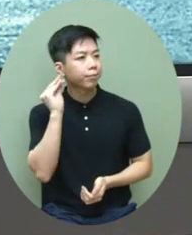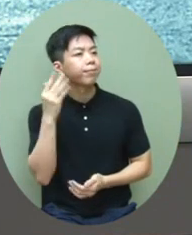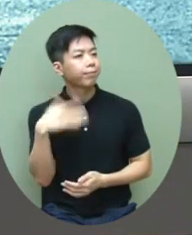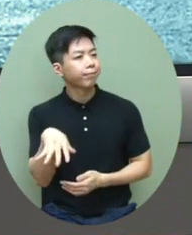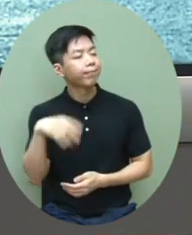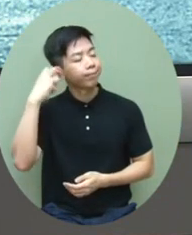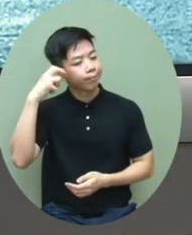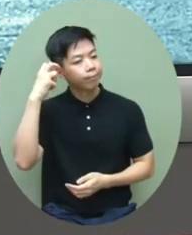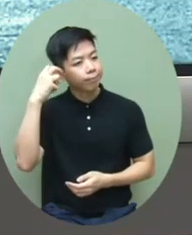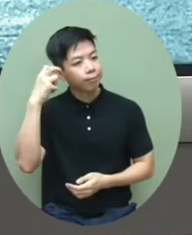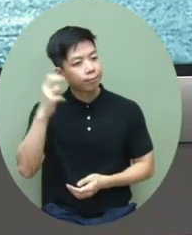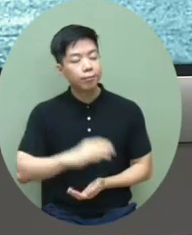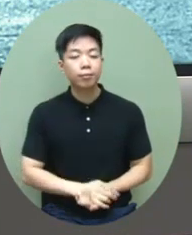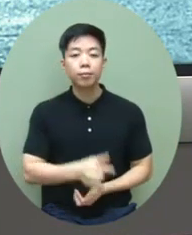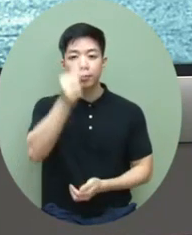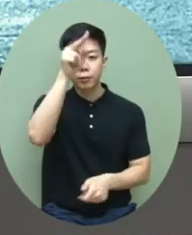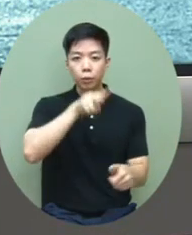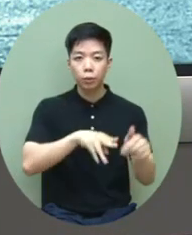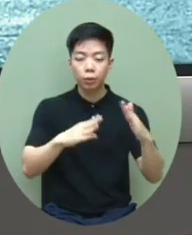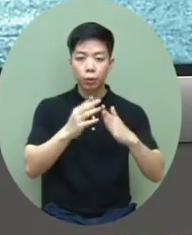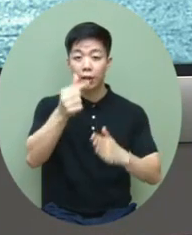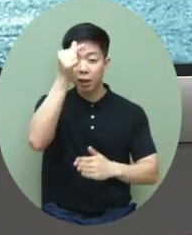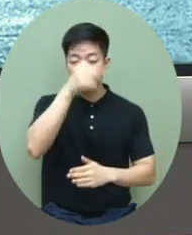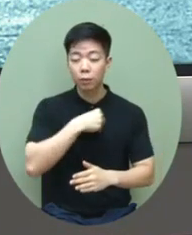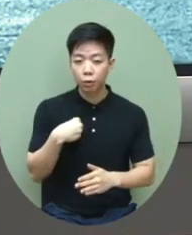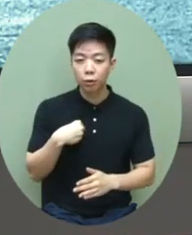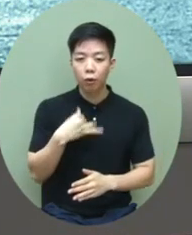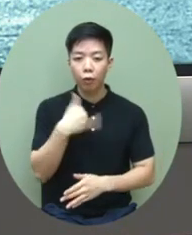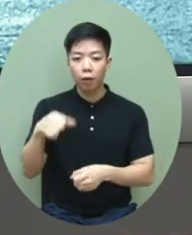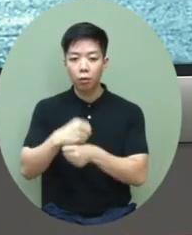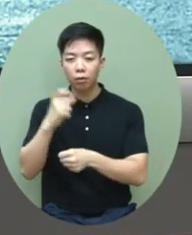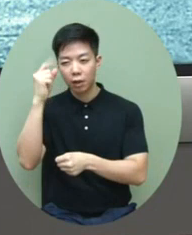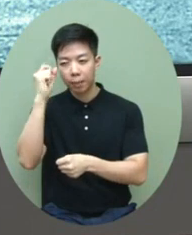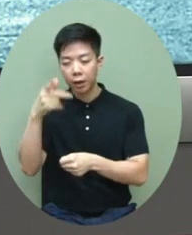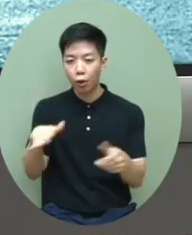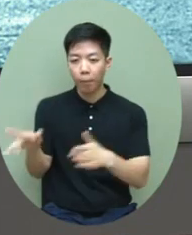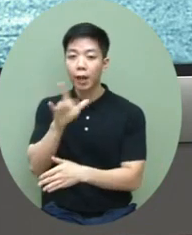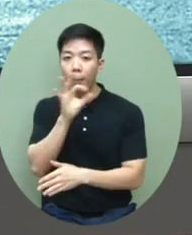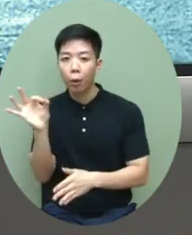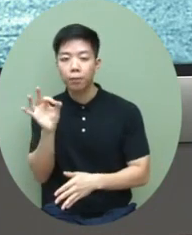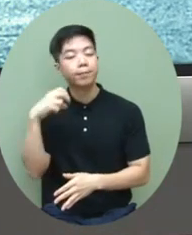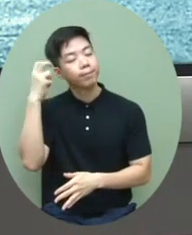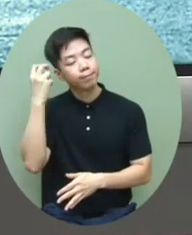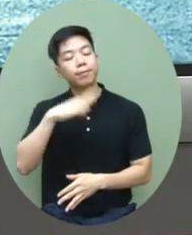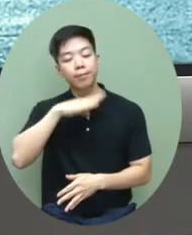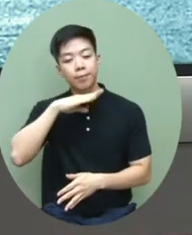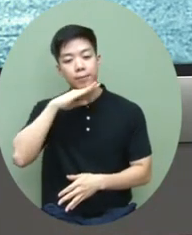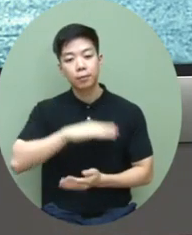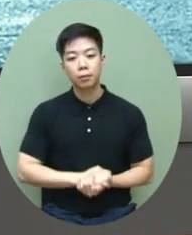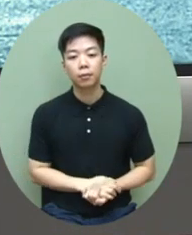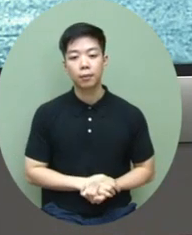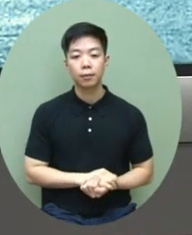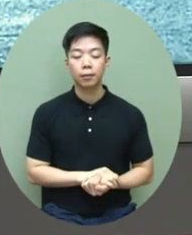研究究竟我哋嘅員工喺翻工嘅時候有冇啲特別嘅安排俾佢哋嚇。因為每一個根據